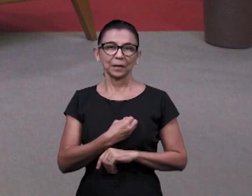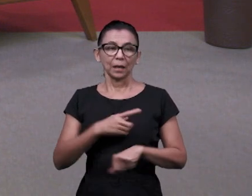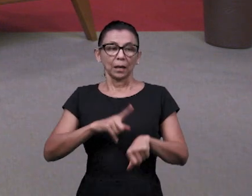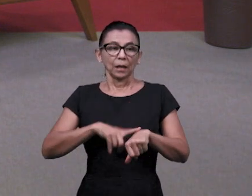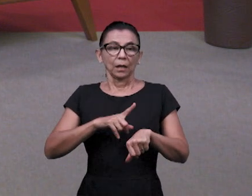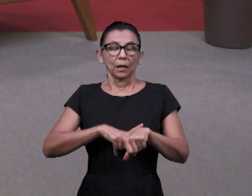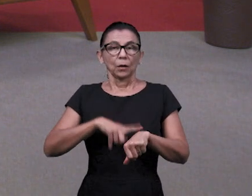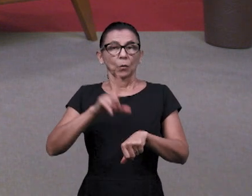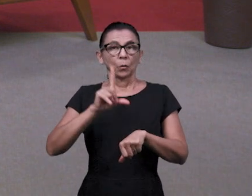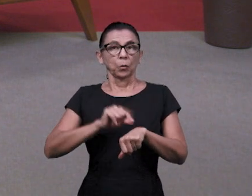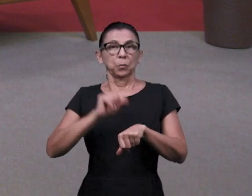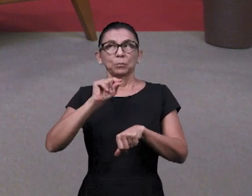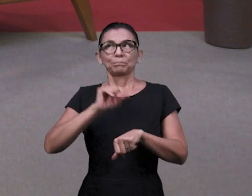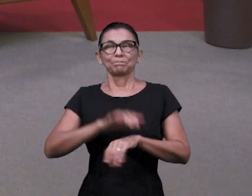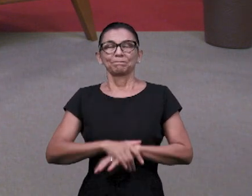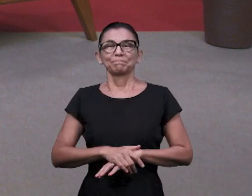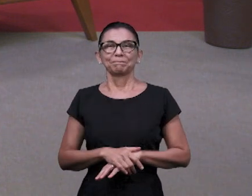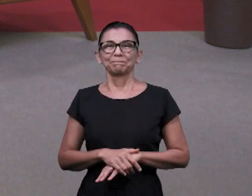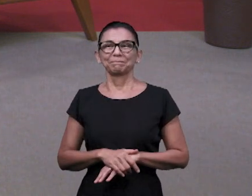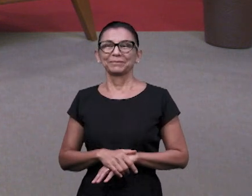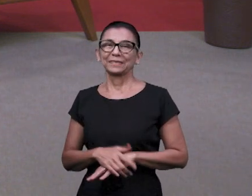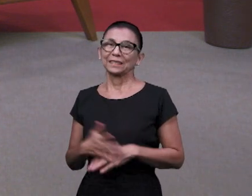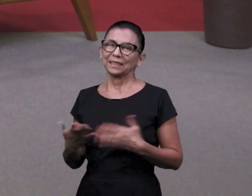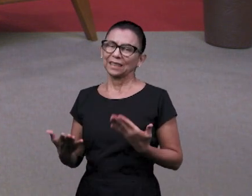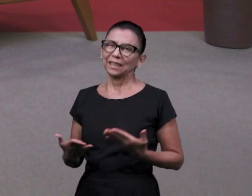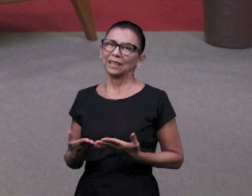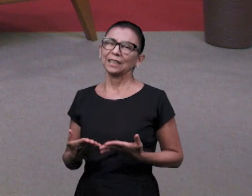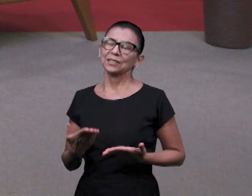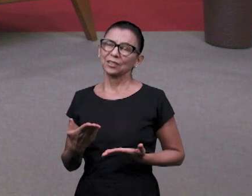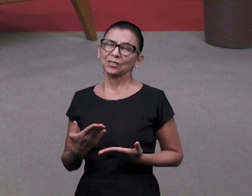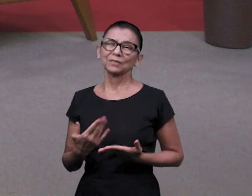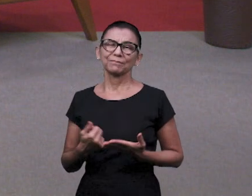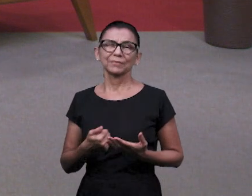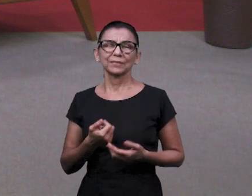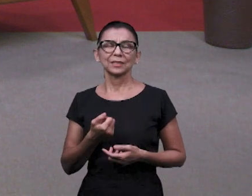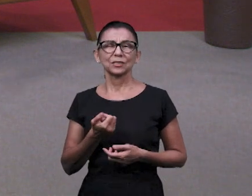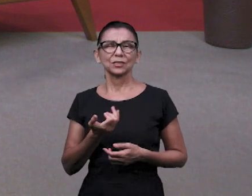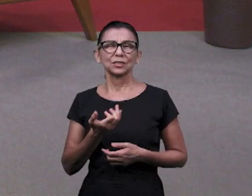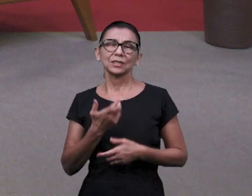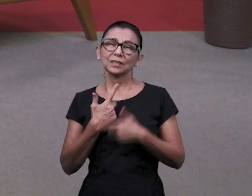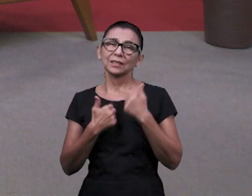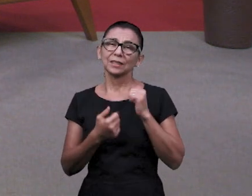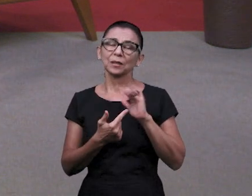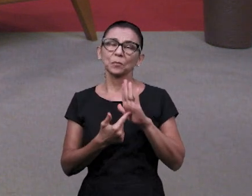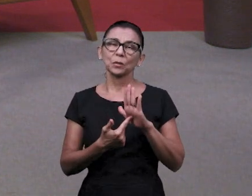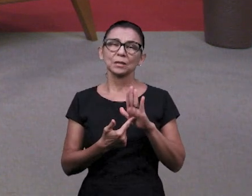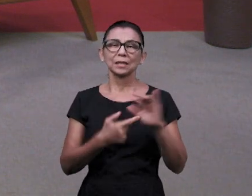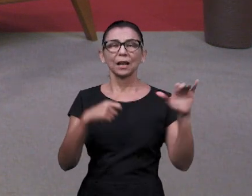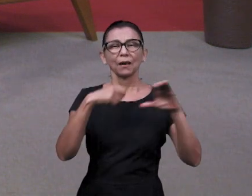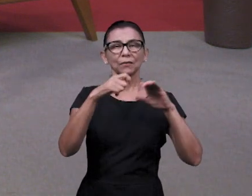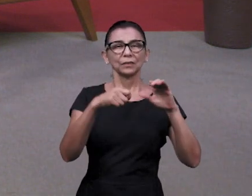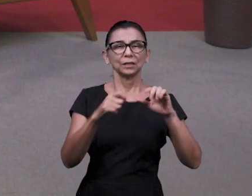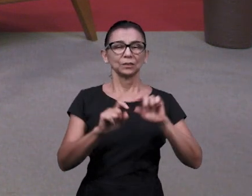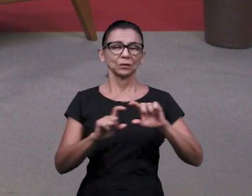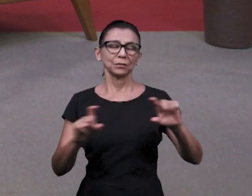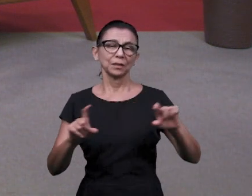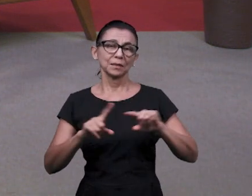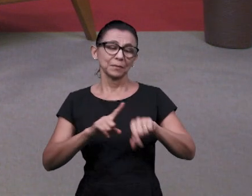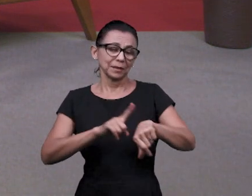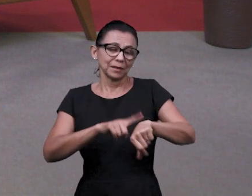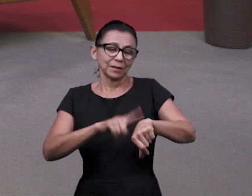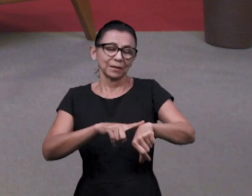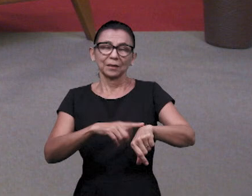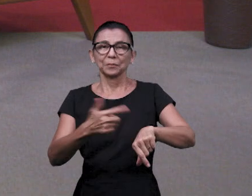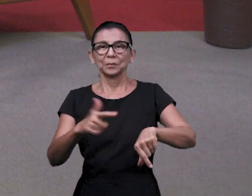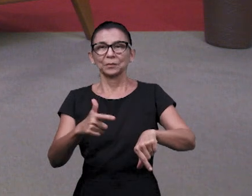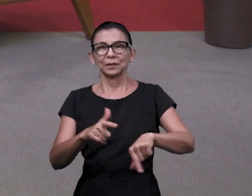est terminé. Nous aimerions même développer un peu plus d'autres participations, mais nous n'avons plus de temps à cause du temps qui